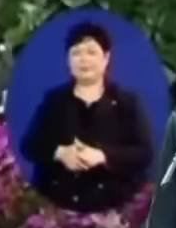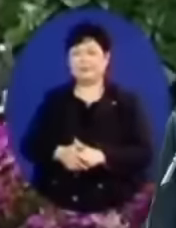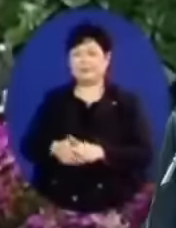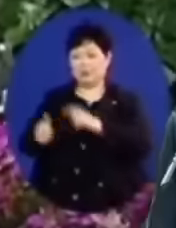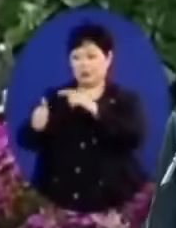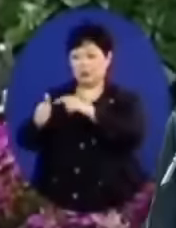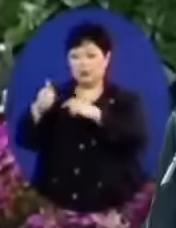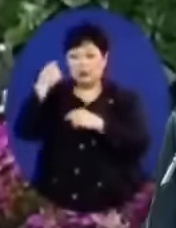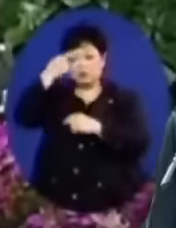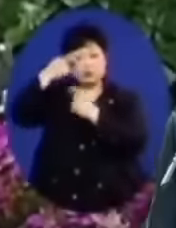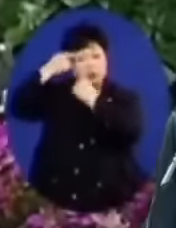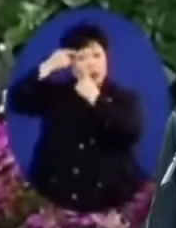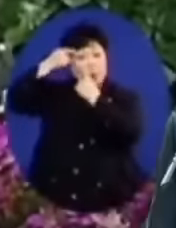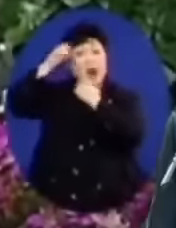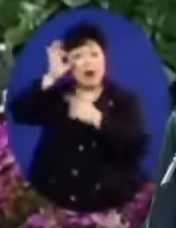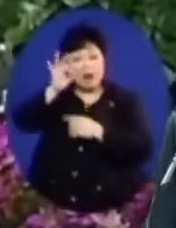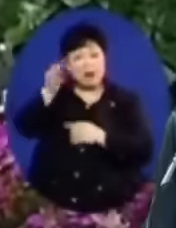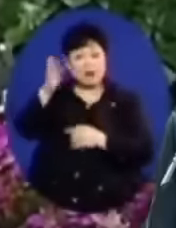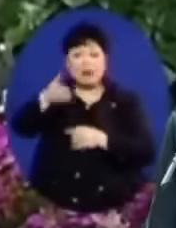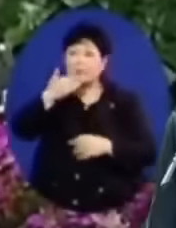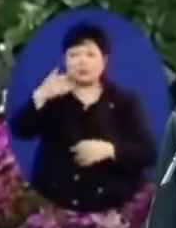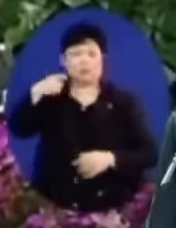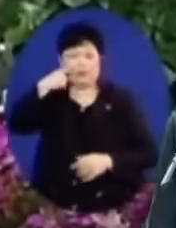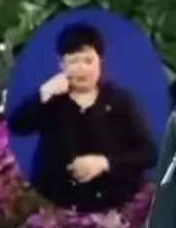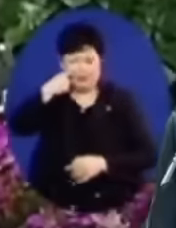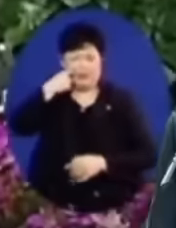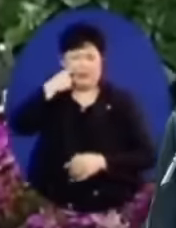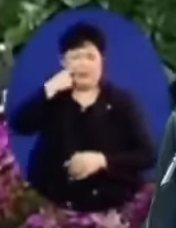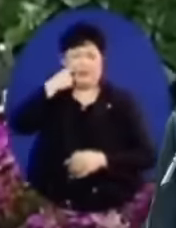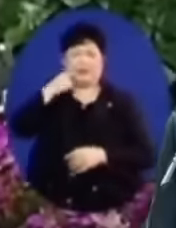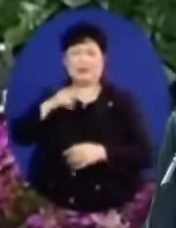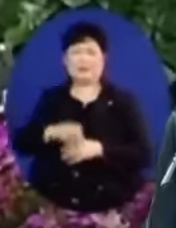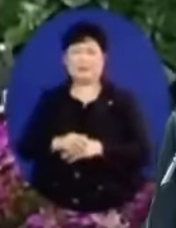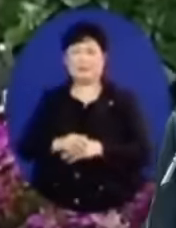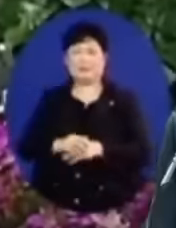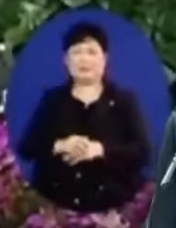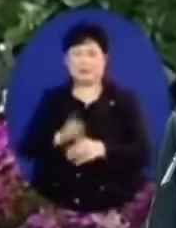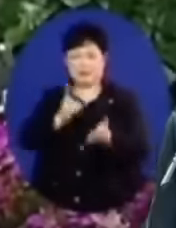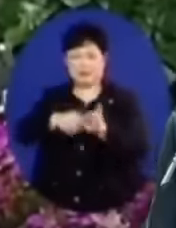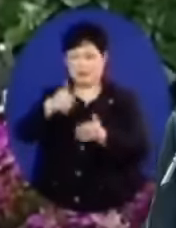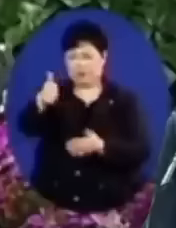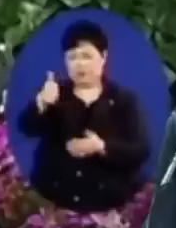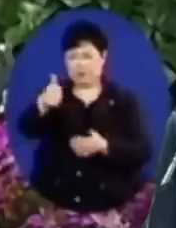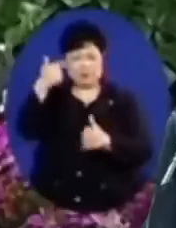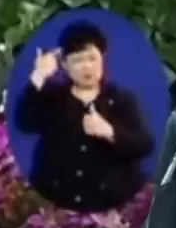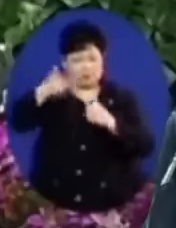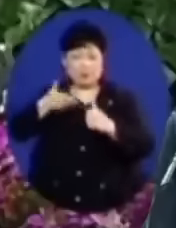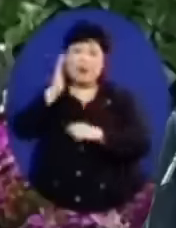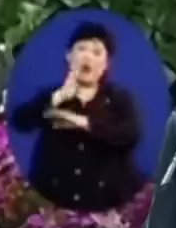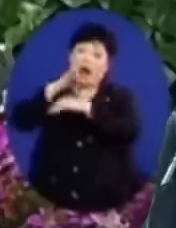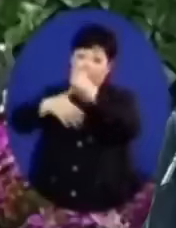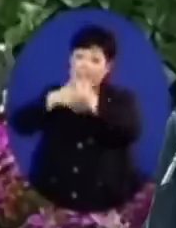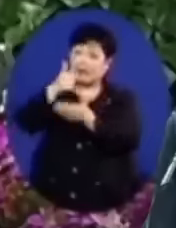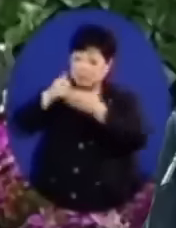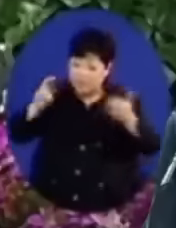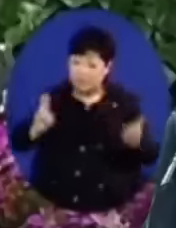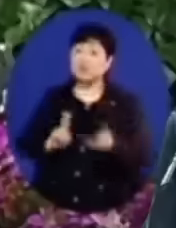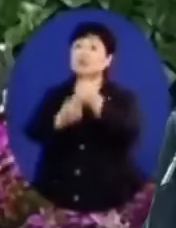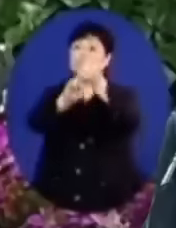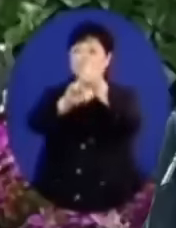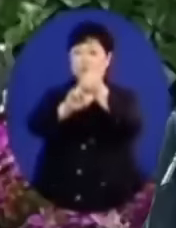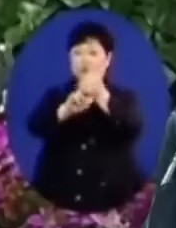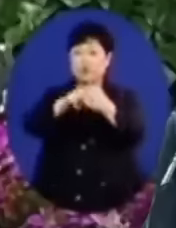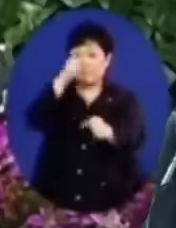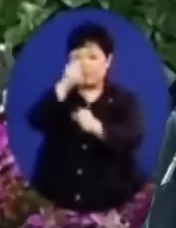내가 눈으로 보아도 먹지는 못하리라. 그 총리 대신이 물은 질문은 하느님이 기적을